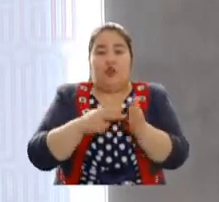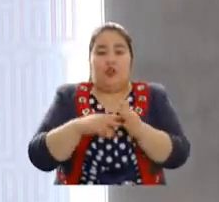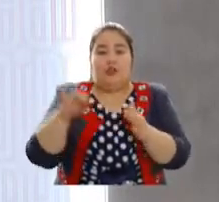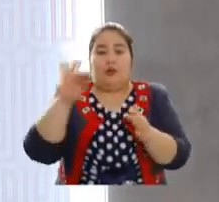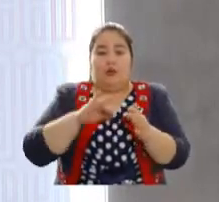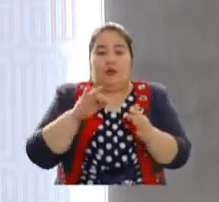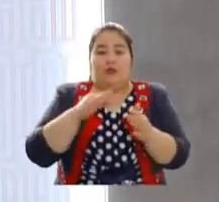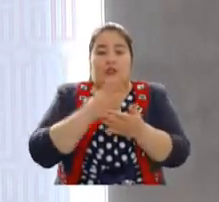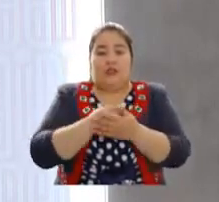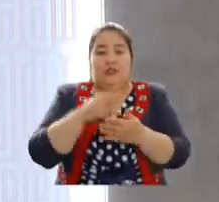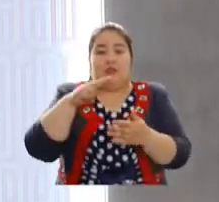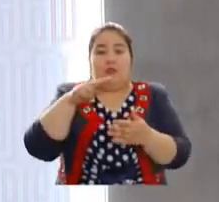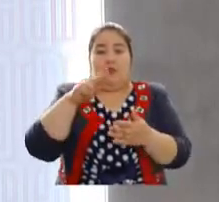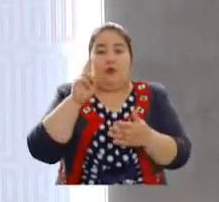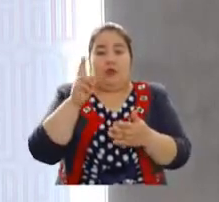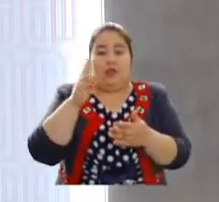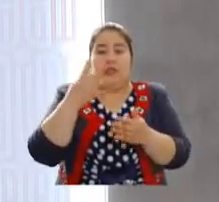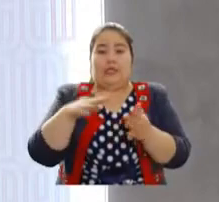to'g'risidagi